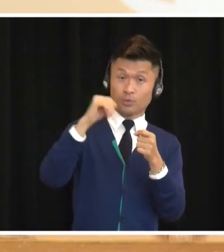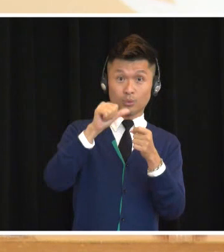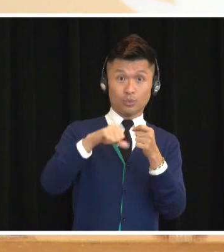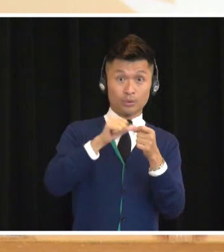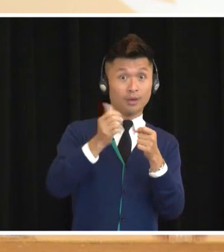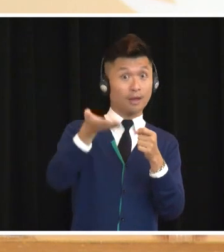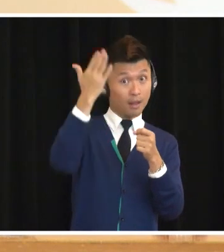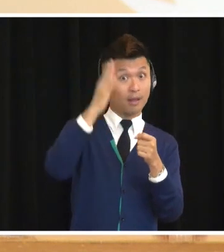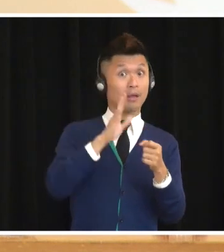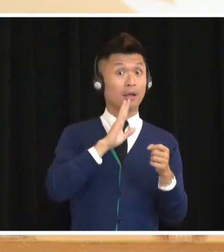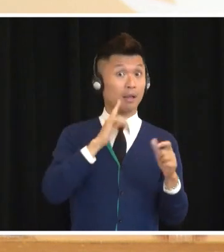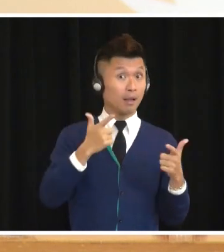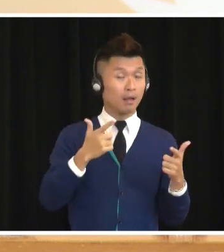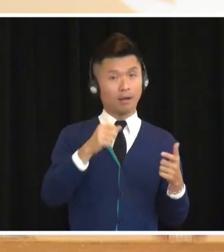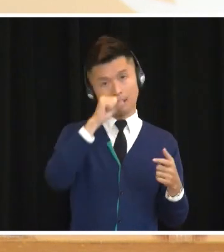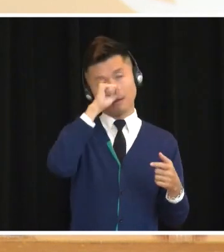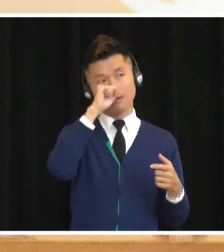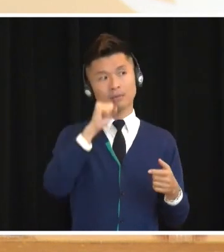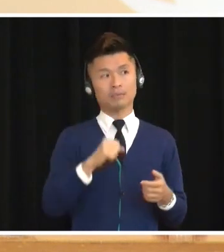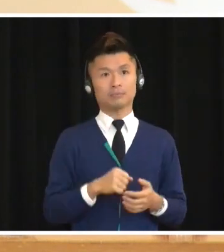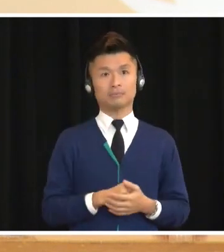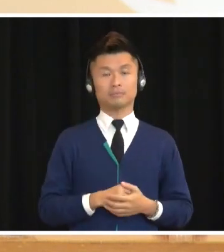年以上是不是？好，